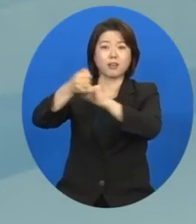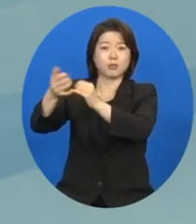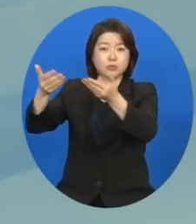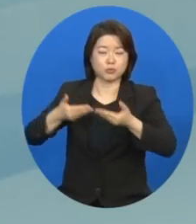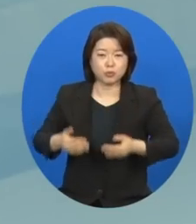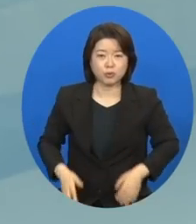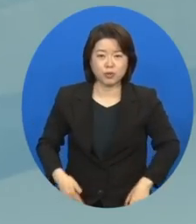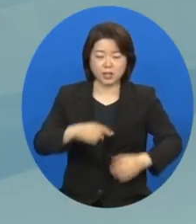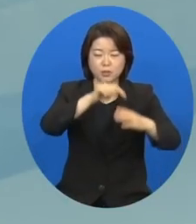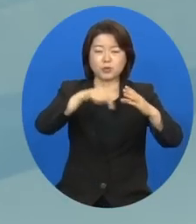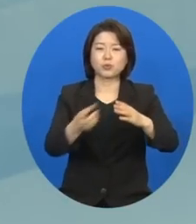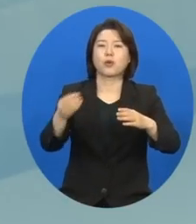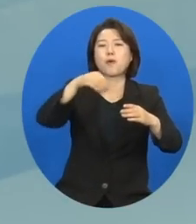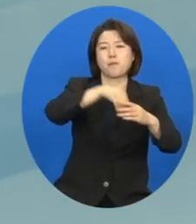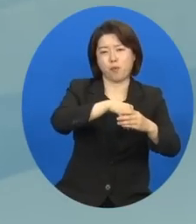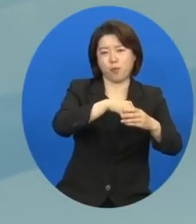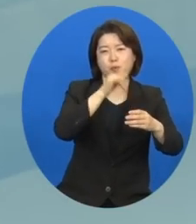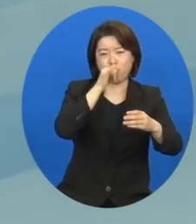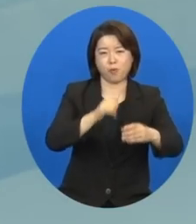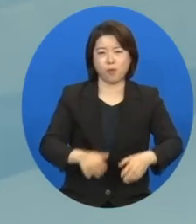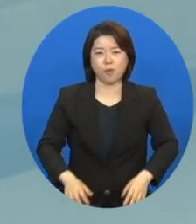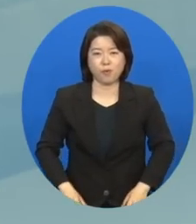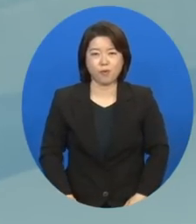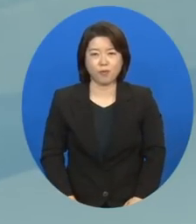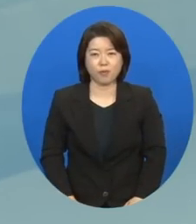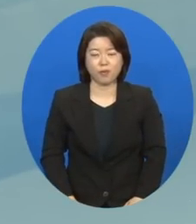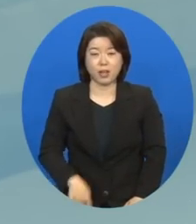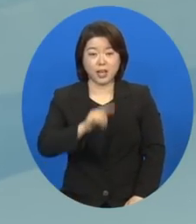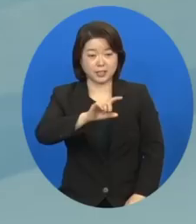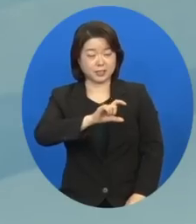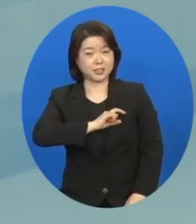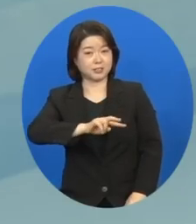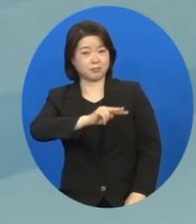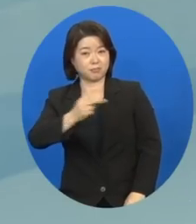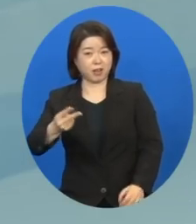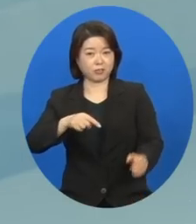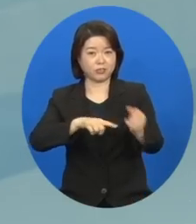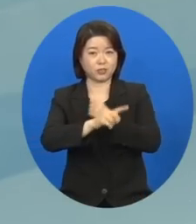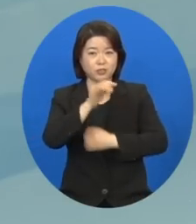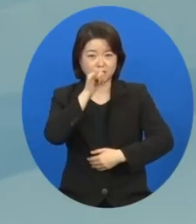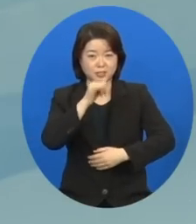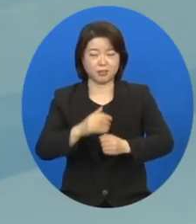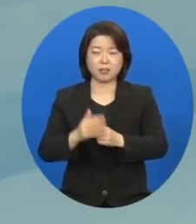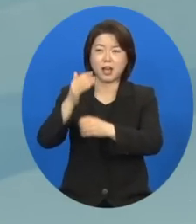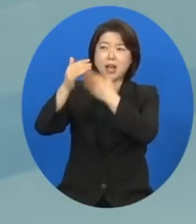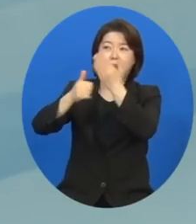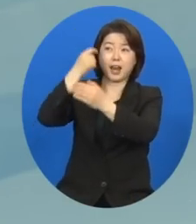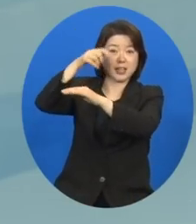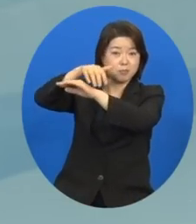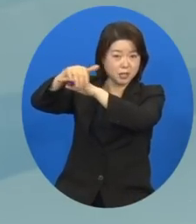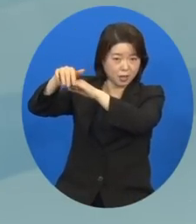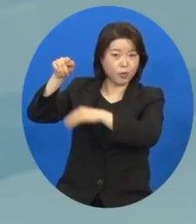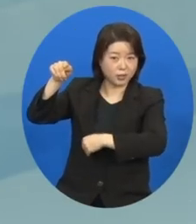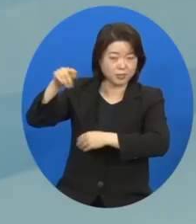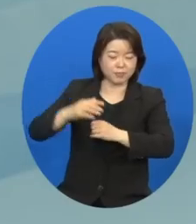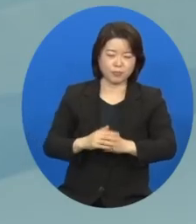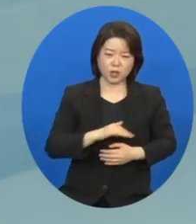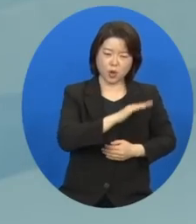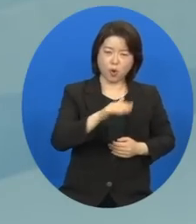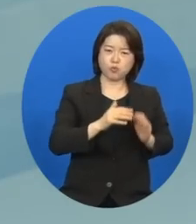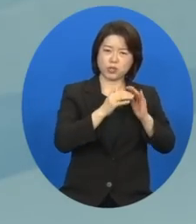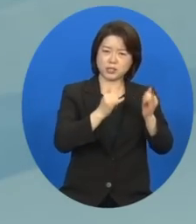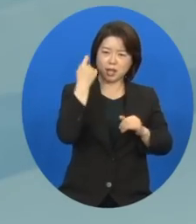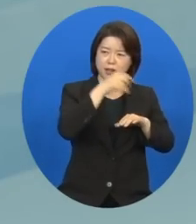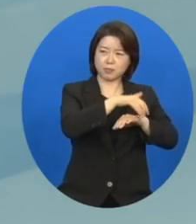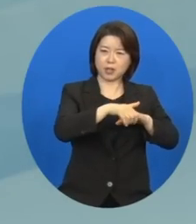거기에 포함된 의미예요. 자, 하나님이 그의 이름을 바꾸시는 이유가 있습니다. 하나님의 계획은요, 우리 인간의